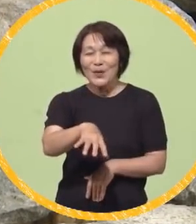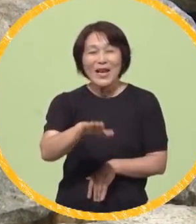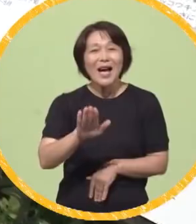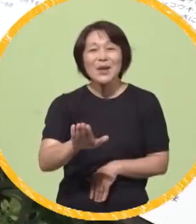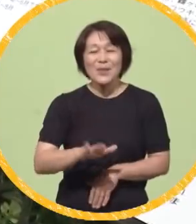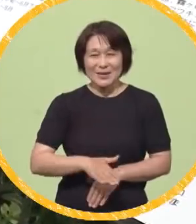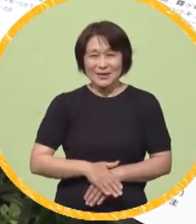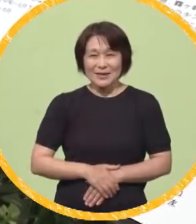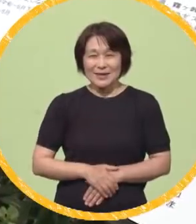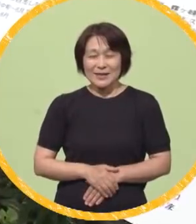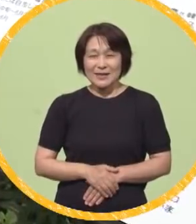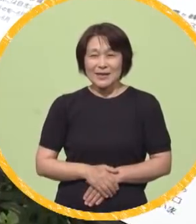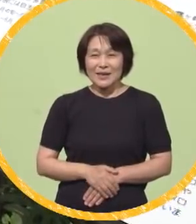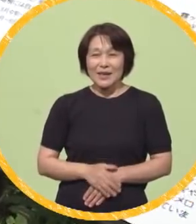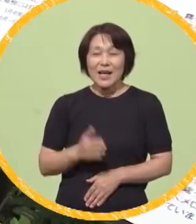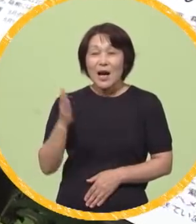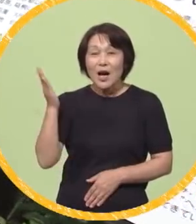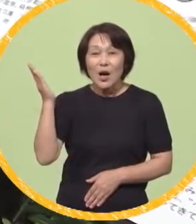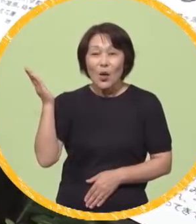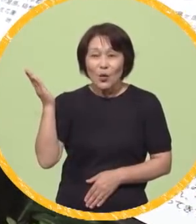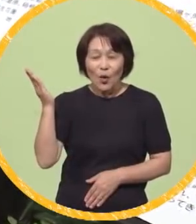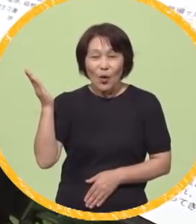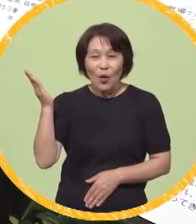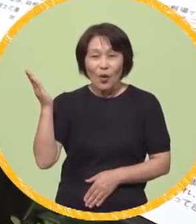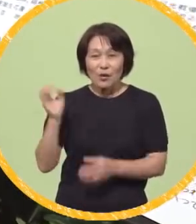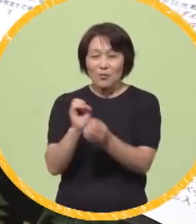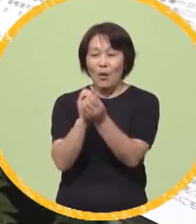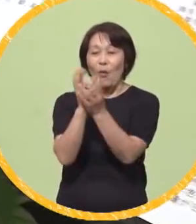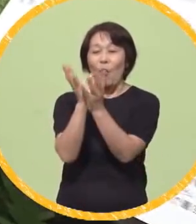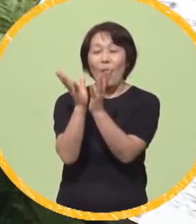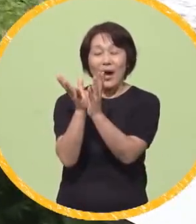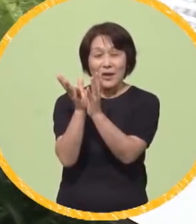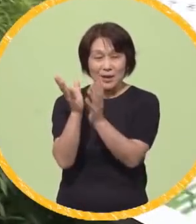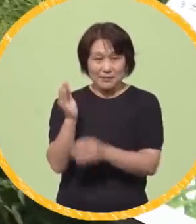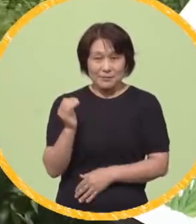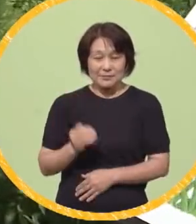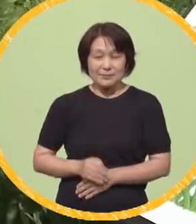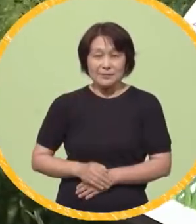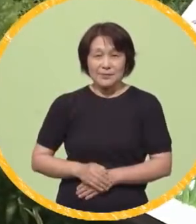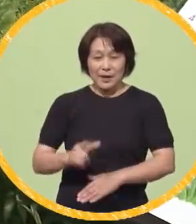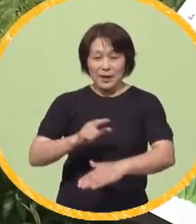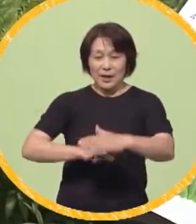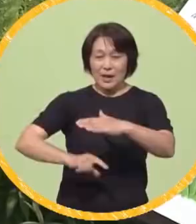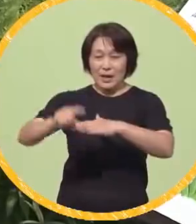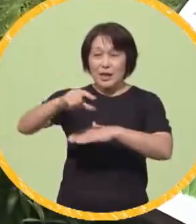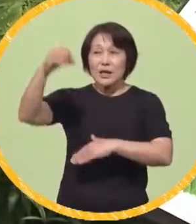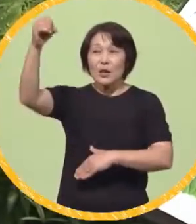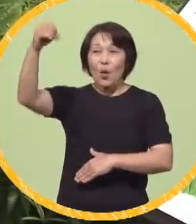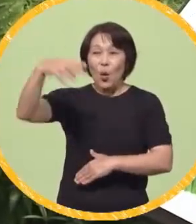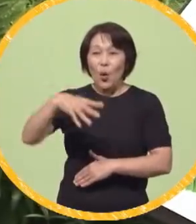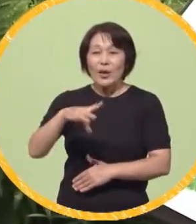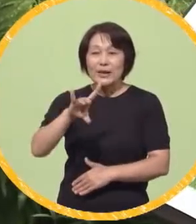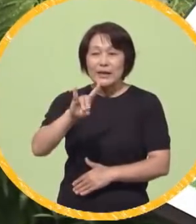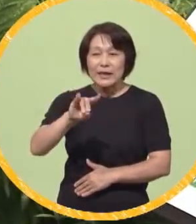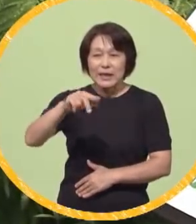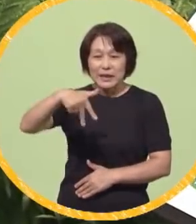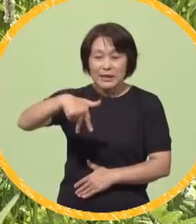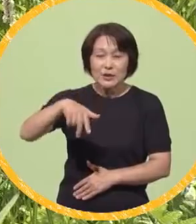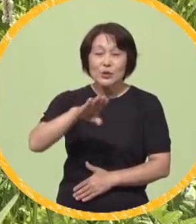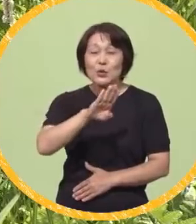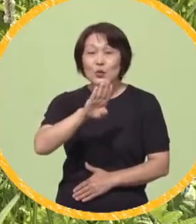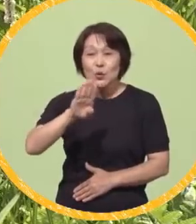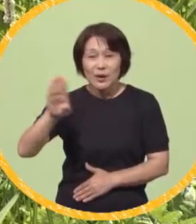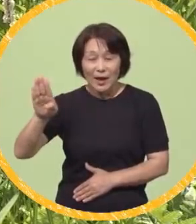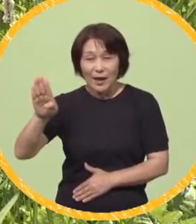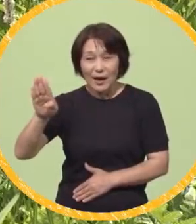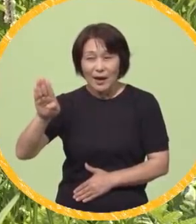あ、もしかしてこのお花、さっきおっしゃってた日光キスゲ？ そうです。 すごい